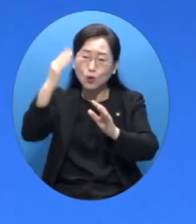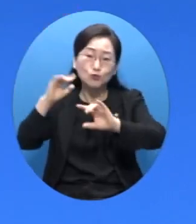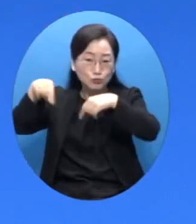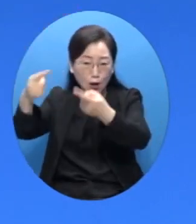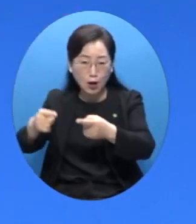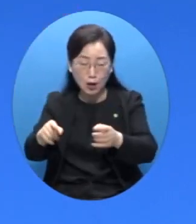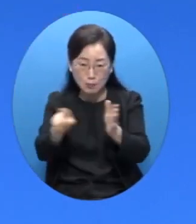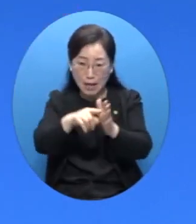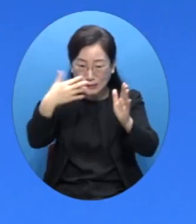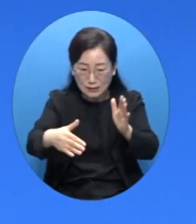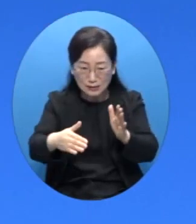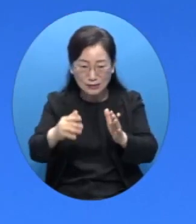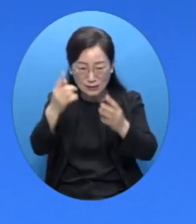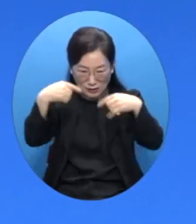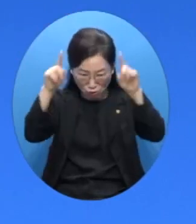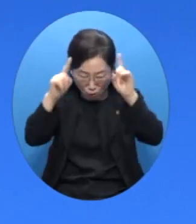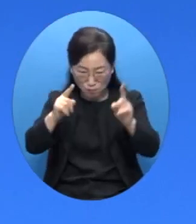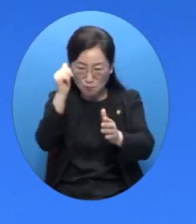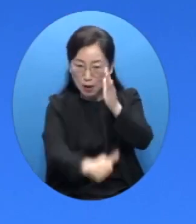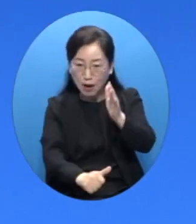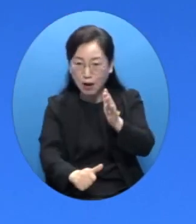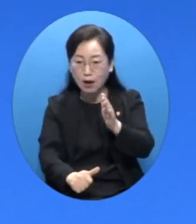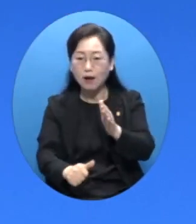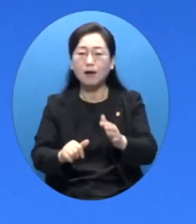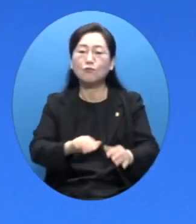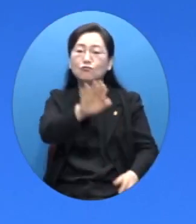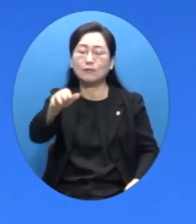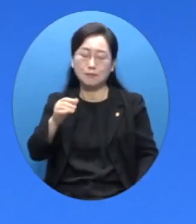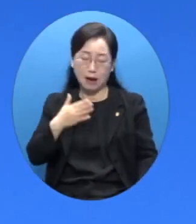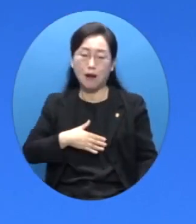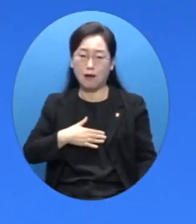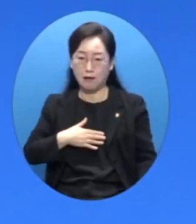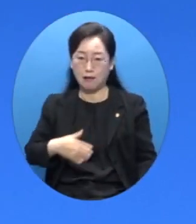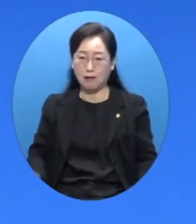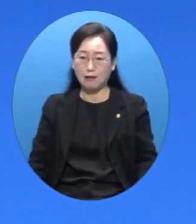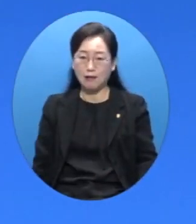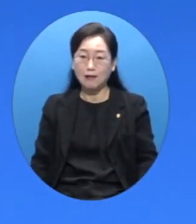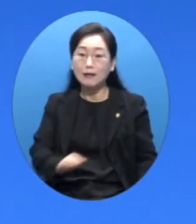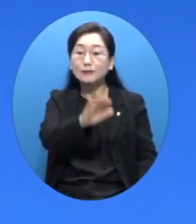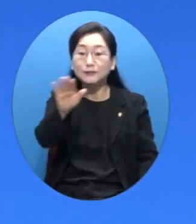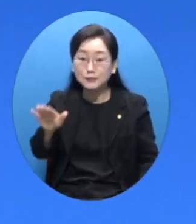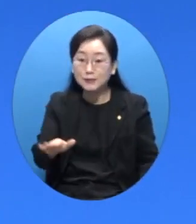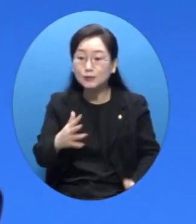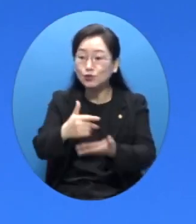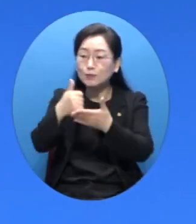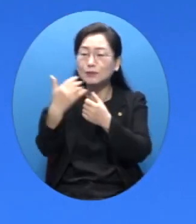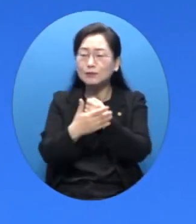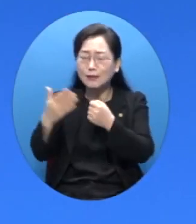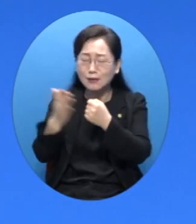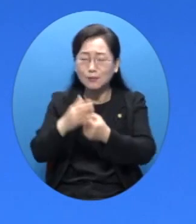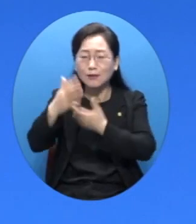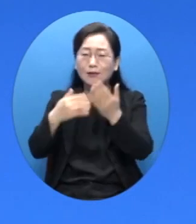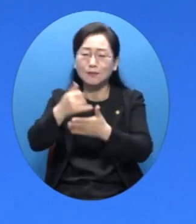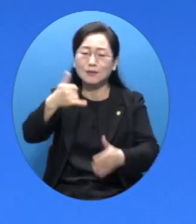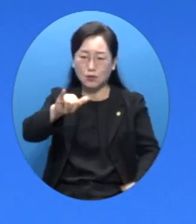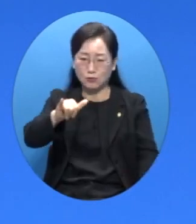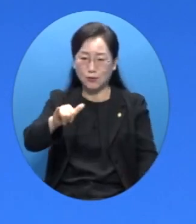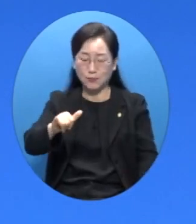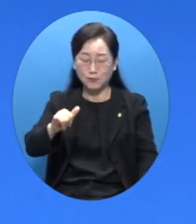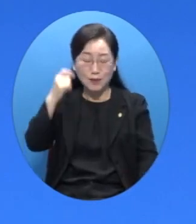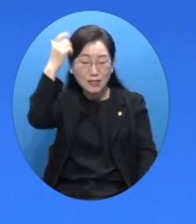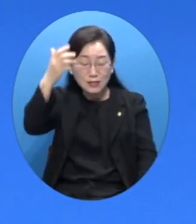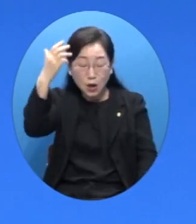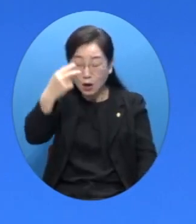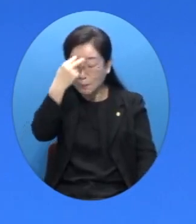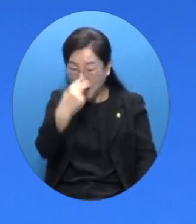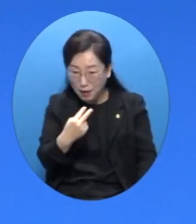지옥이 기다리고 있다는 것을 우리가 알게 된 것입니다. 우리가 주님의 은혜로 하나님의 자녀가 되었습니다. 영적 맹인이었던